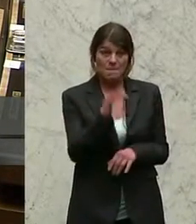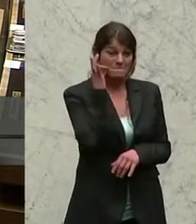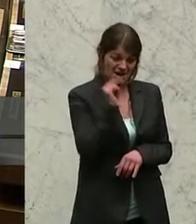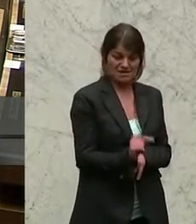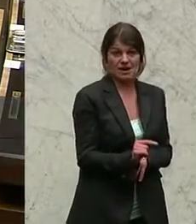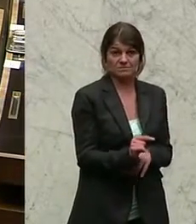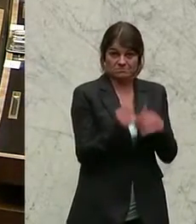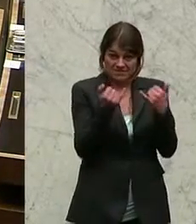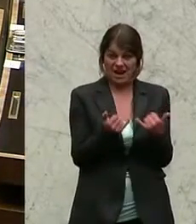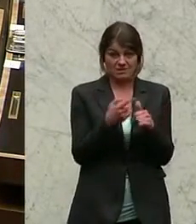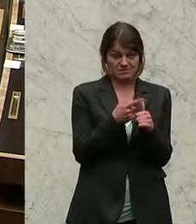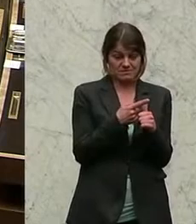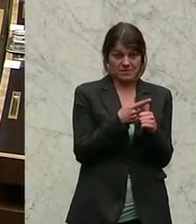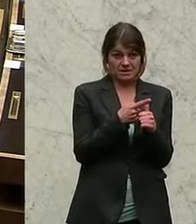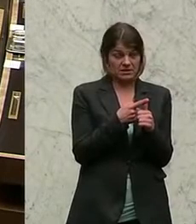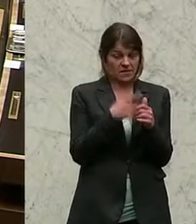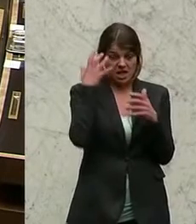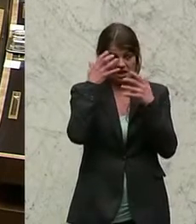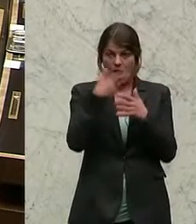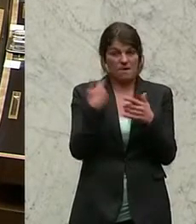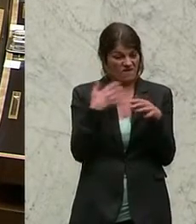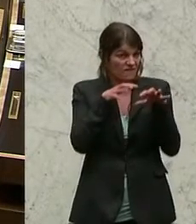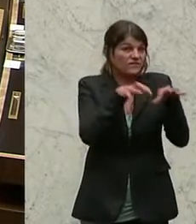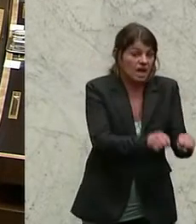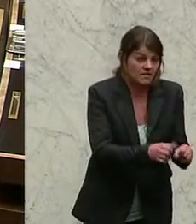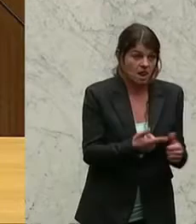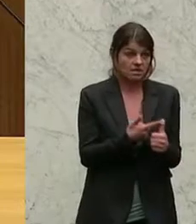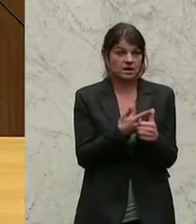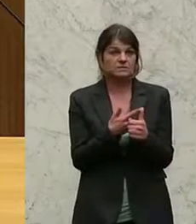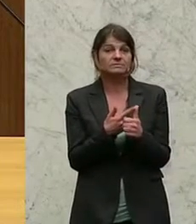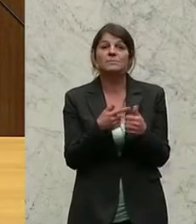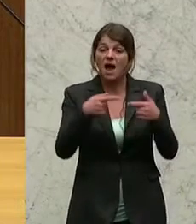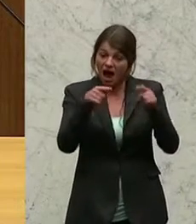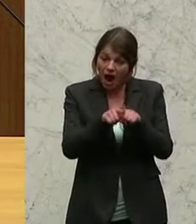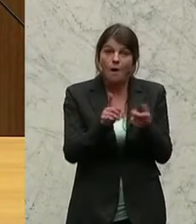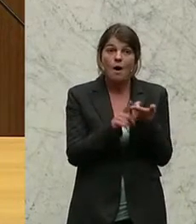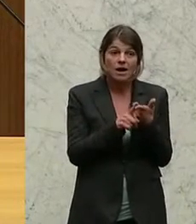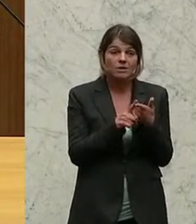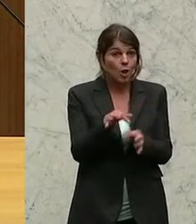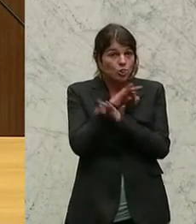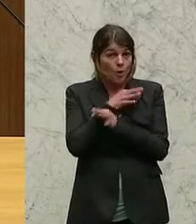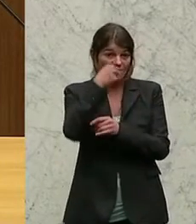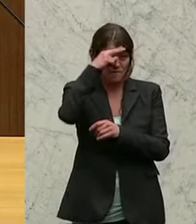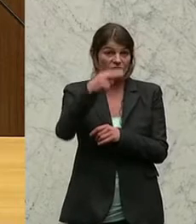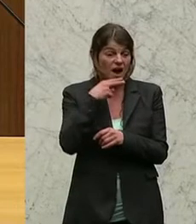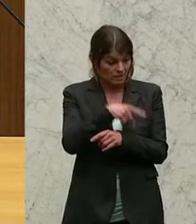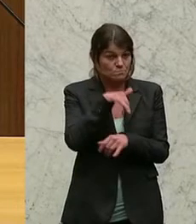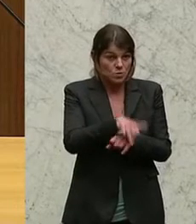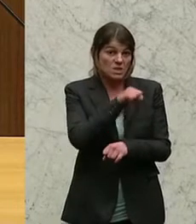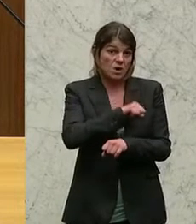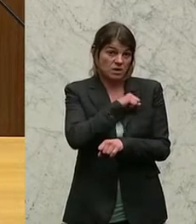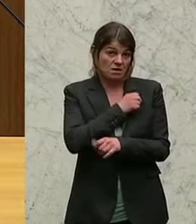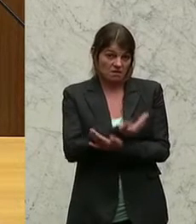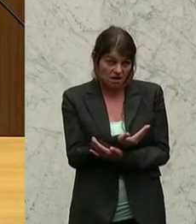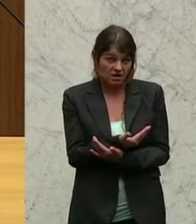Mädchen muss jetzt nicht nur das Trauma der Vergewaltigung, sondern auch den Tod des Vaters verkraften